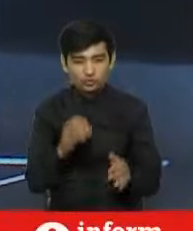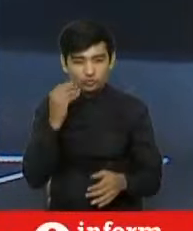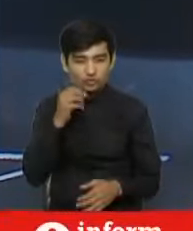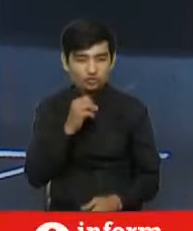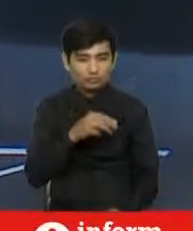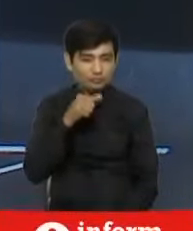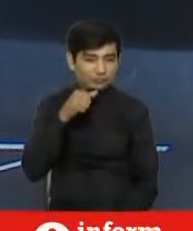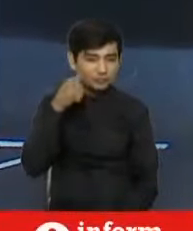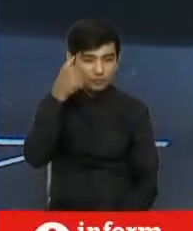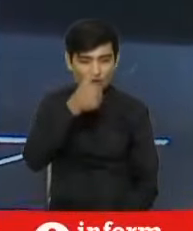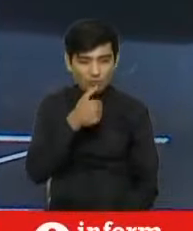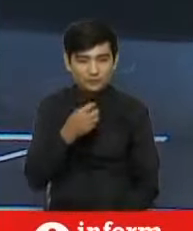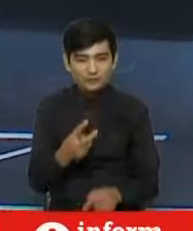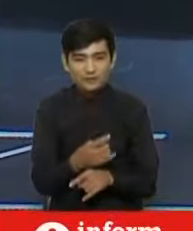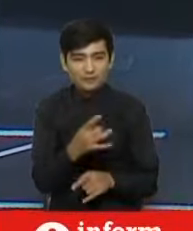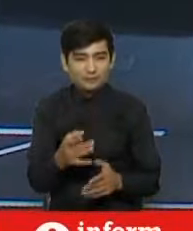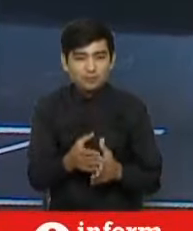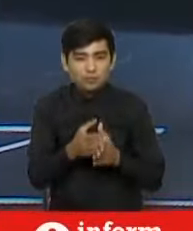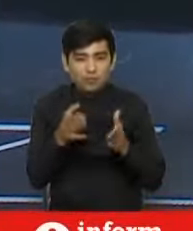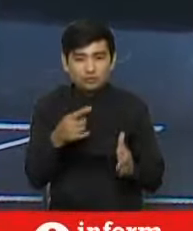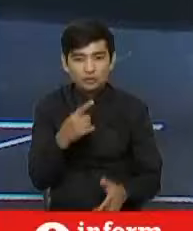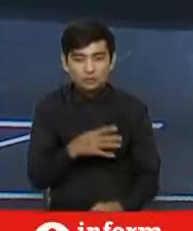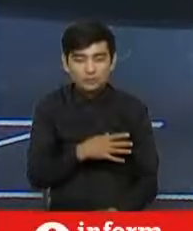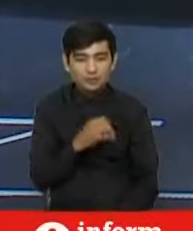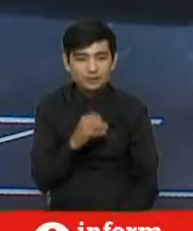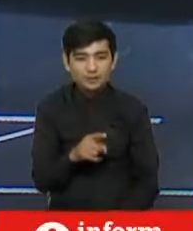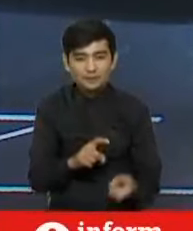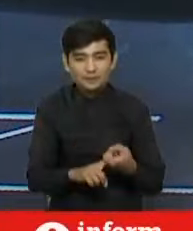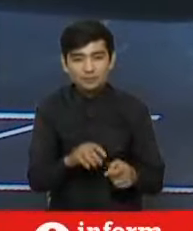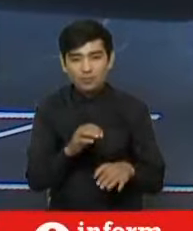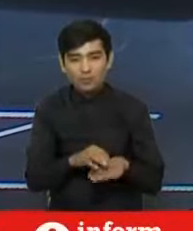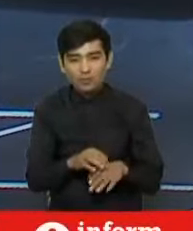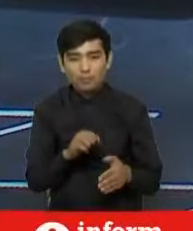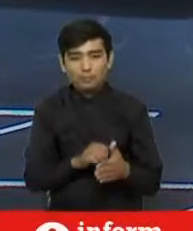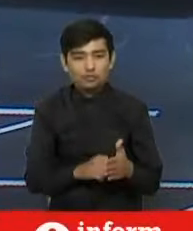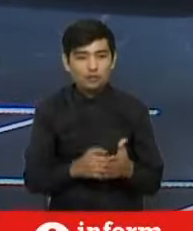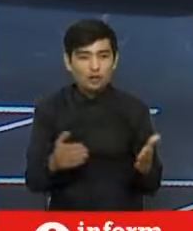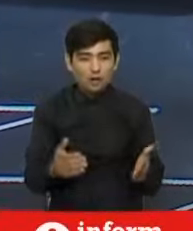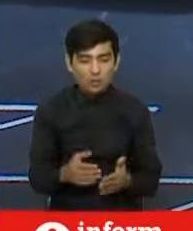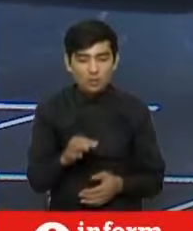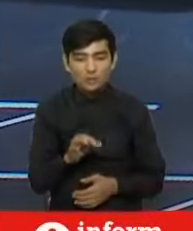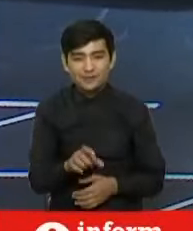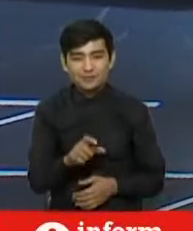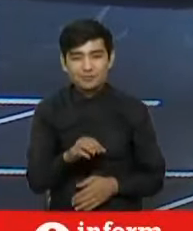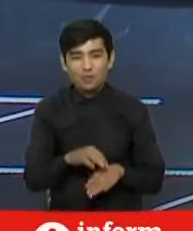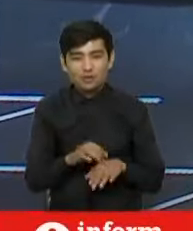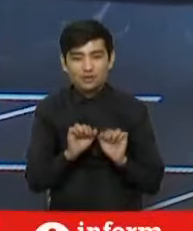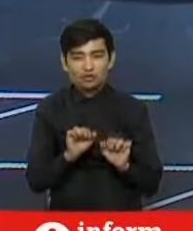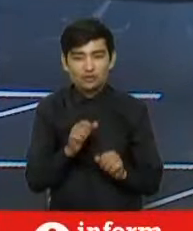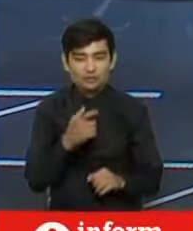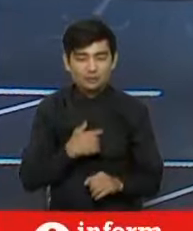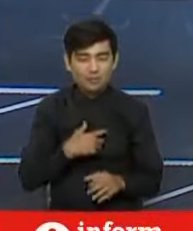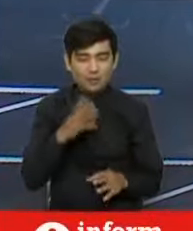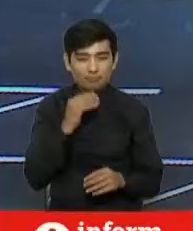жылмен салыстырғанда екі есеге көбейгенін айтады. Індеттің өршу себебі қандай, аурудан қалай сақтанған жөн? Әріптесім